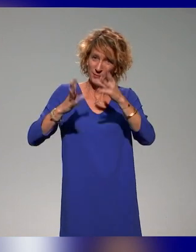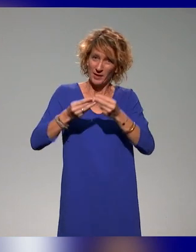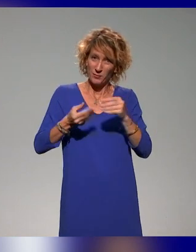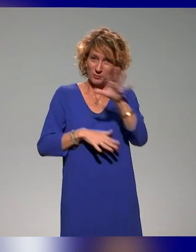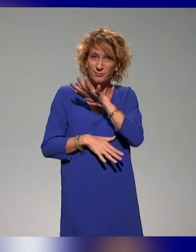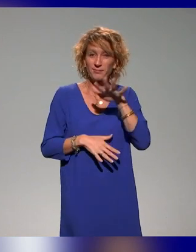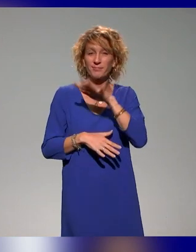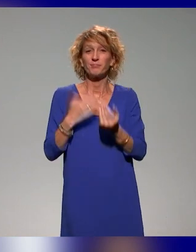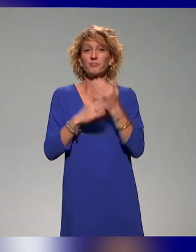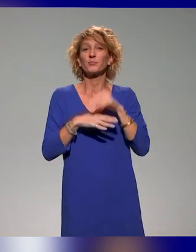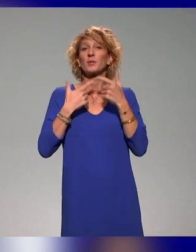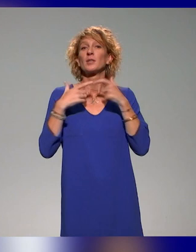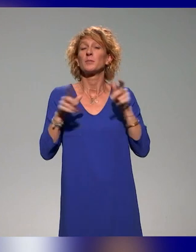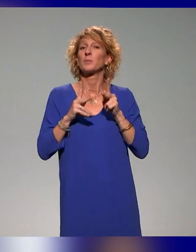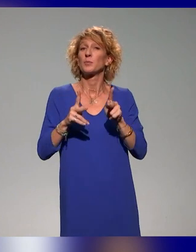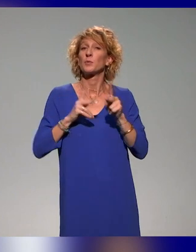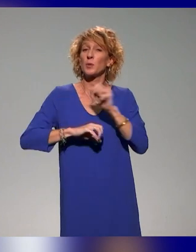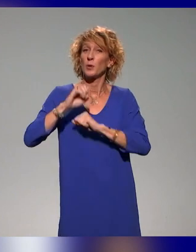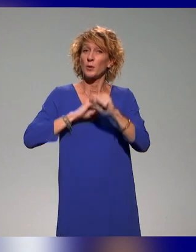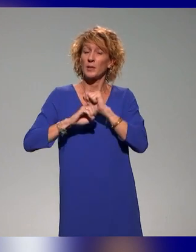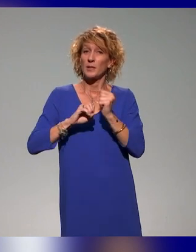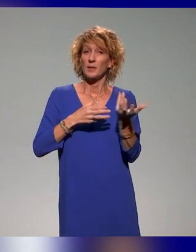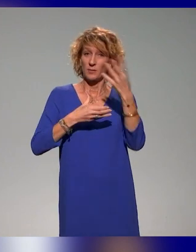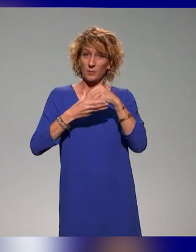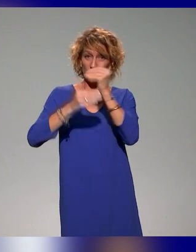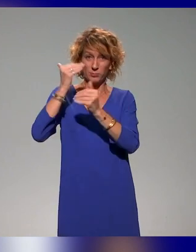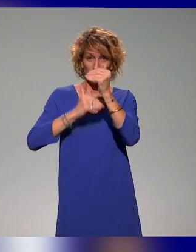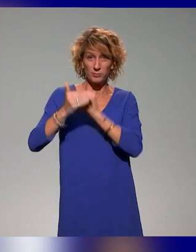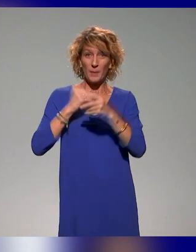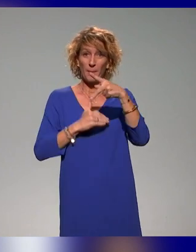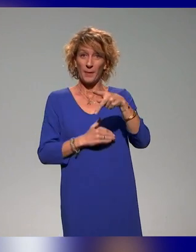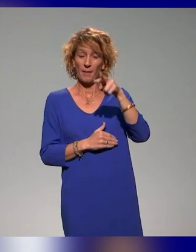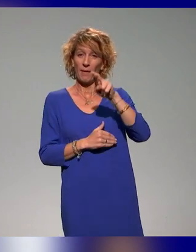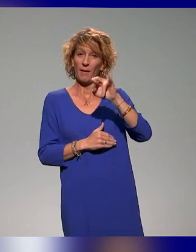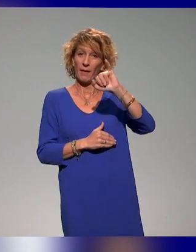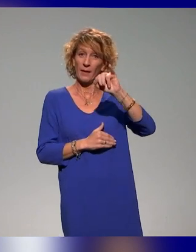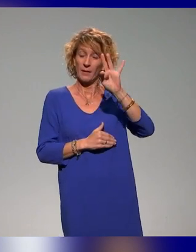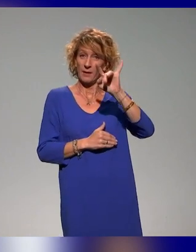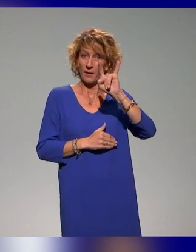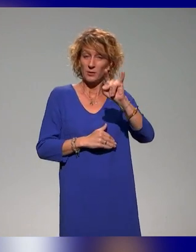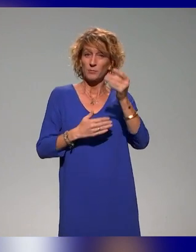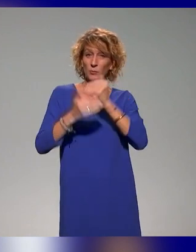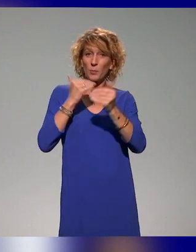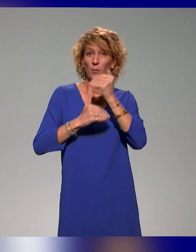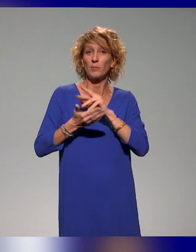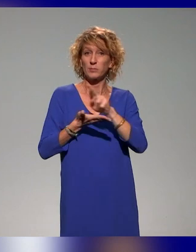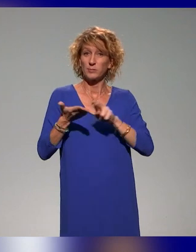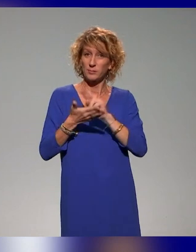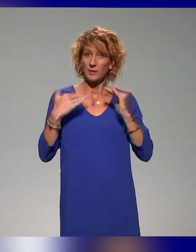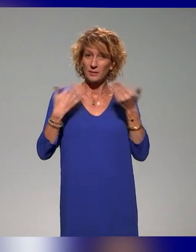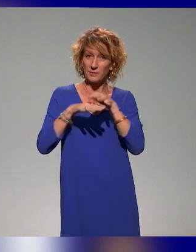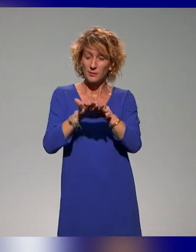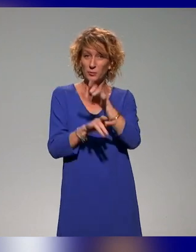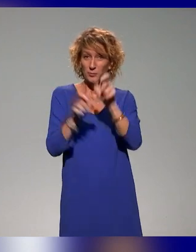l'accessibilité pédagogique est organisée dans le cadre du PRIT Réunion, le plan régional d'insertion des travailleurs handicapés, et est